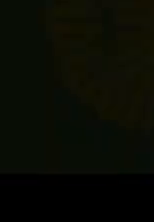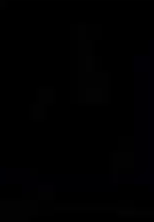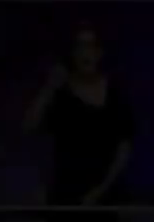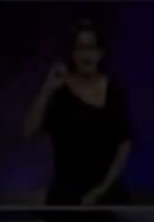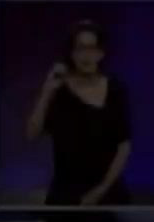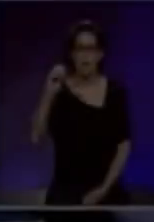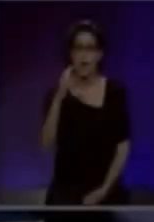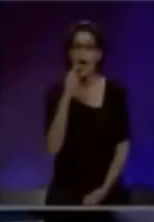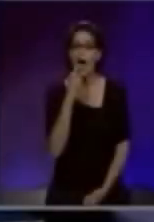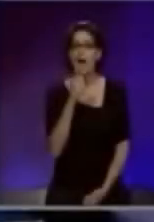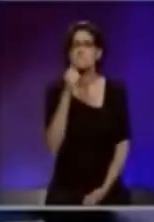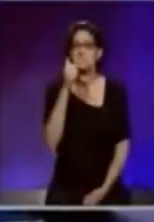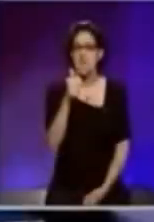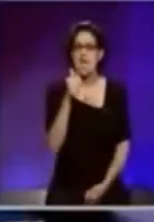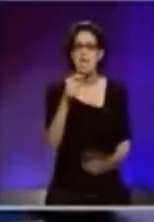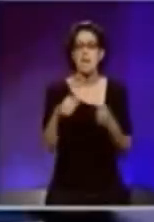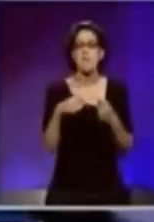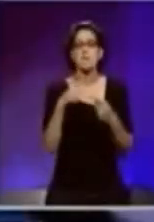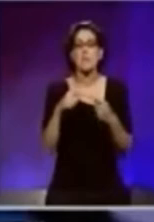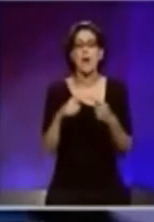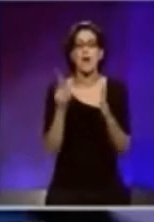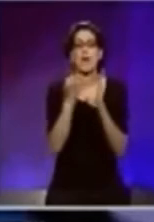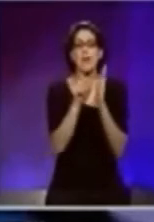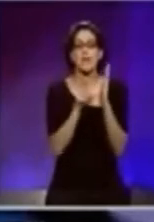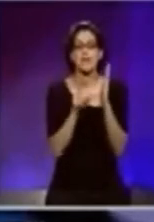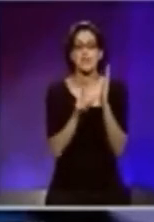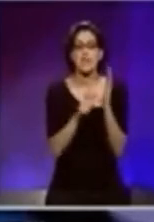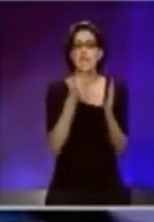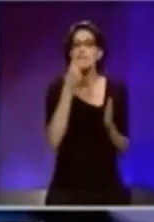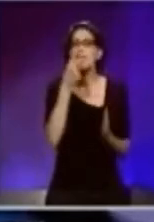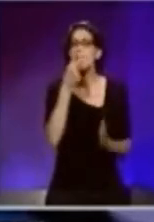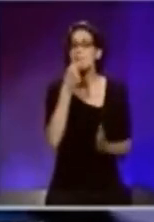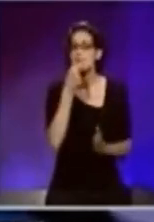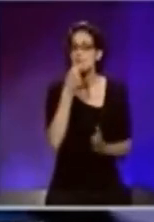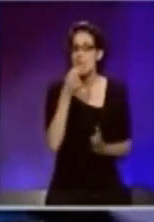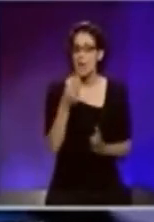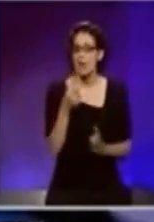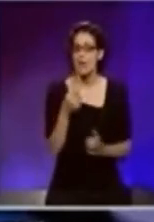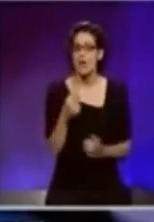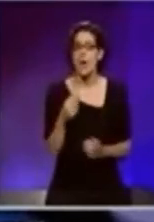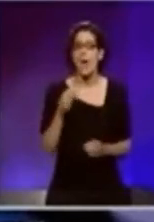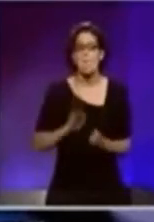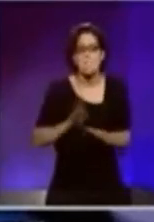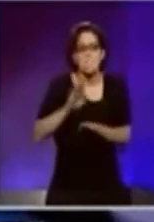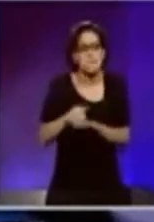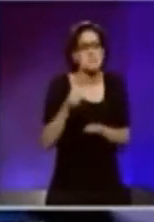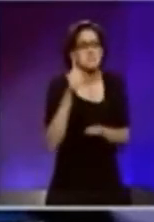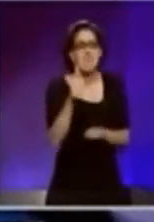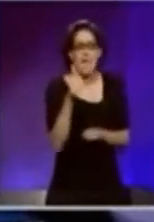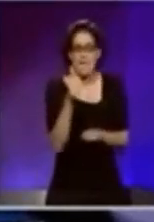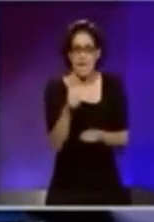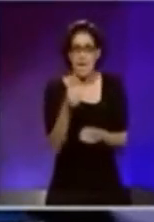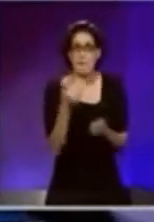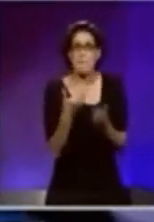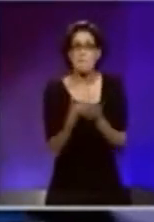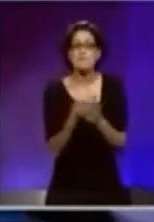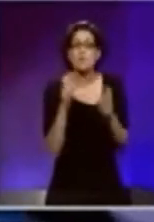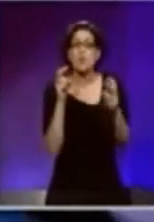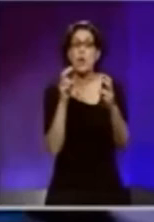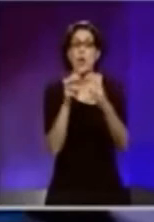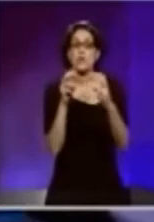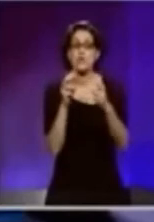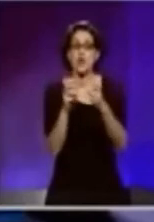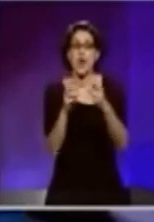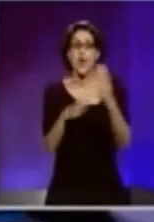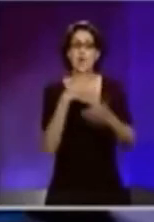Jeb kħie Жegħen-ħal-liġi dwar il- divisil-blowinq bas kbħir, importanti rħuddim fil-ġlida kontra l-korruzzjoni